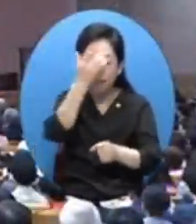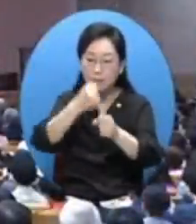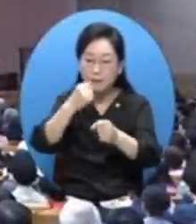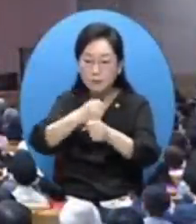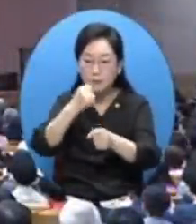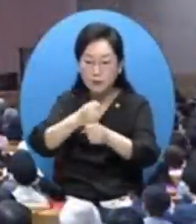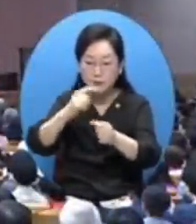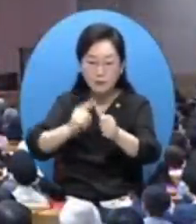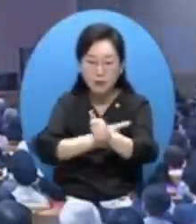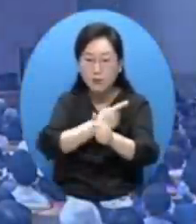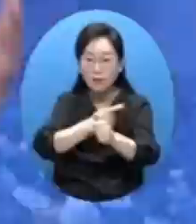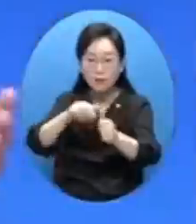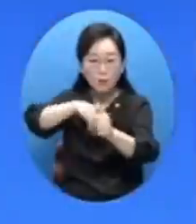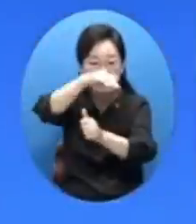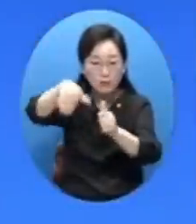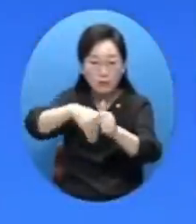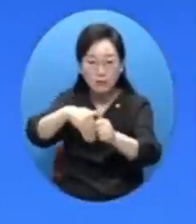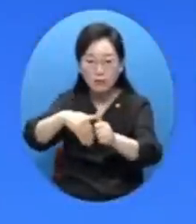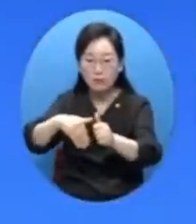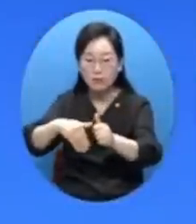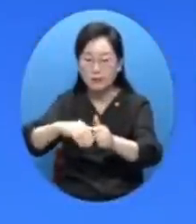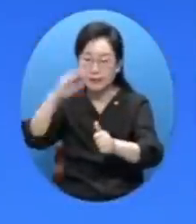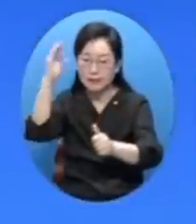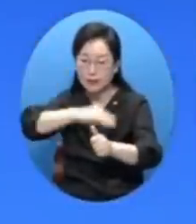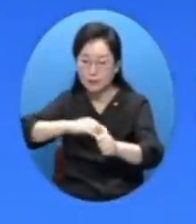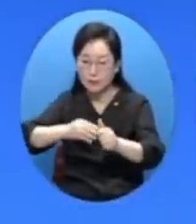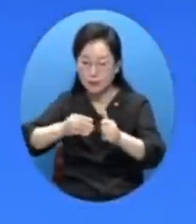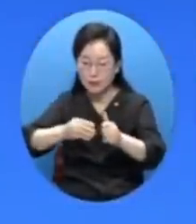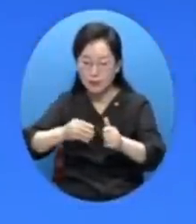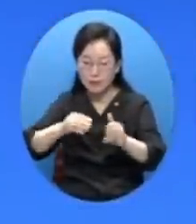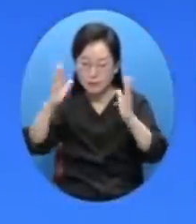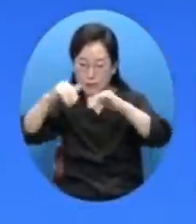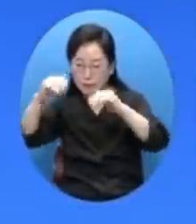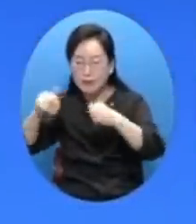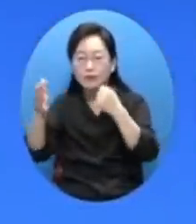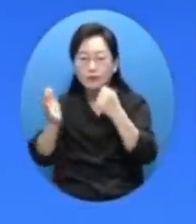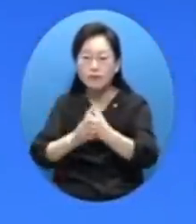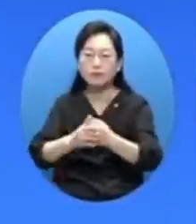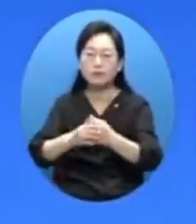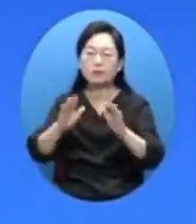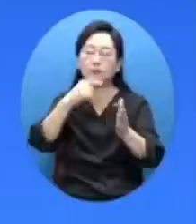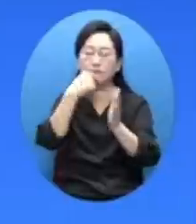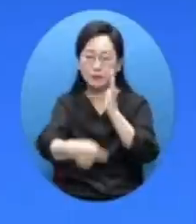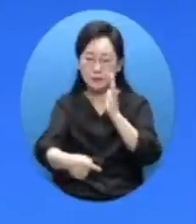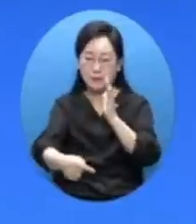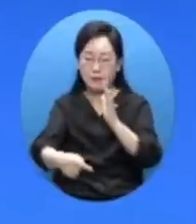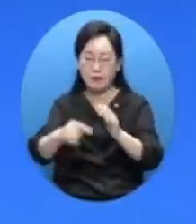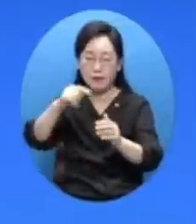생태계를 파괴해서이 지구가 이렇게 재앙에 빠진 것입니다 다시 이용